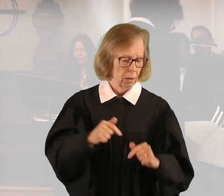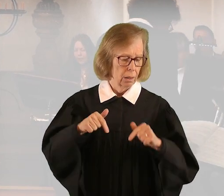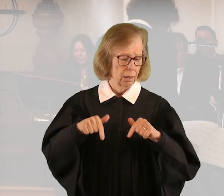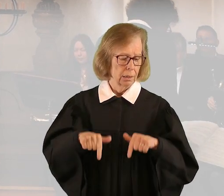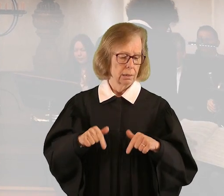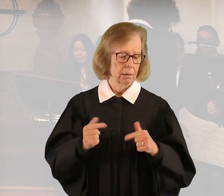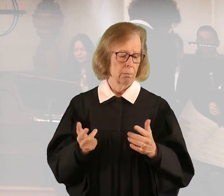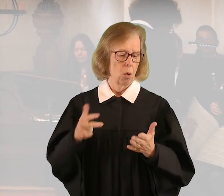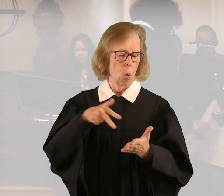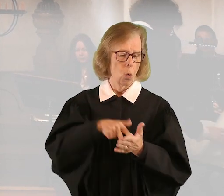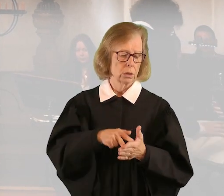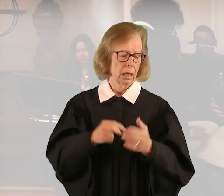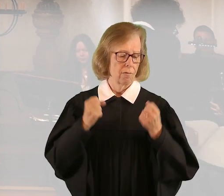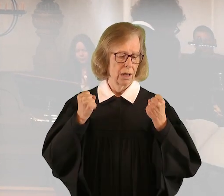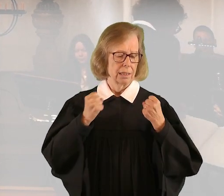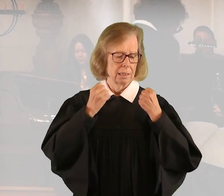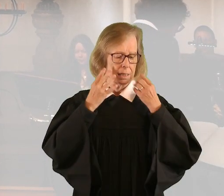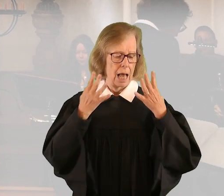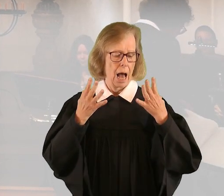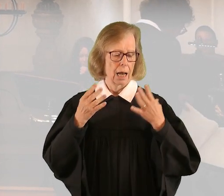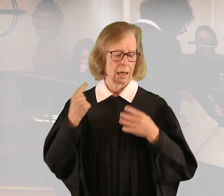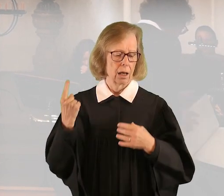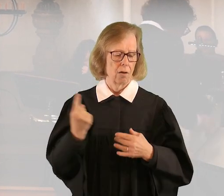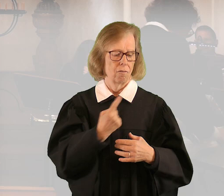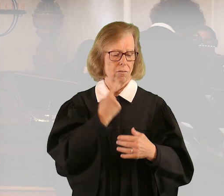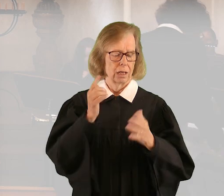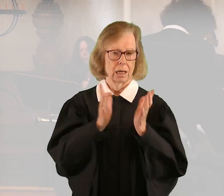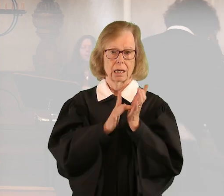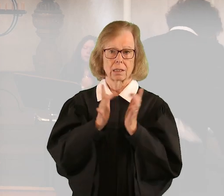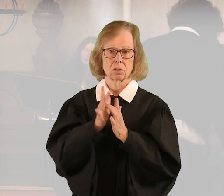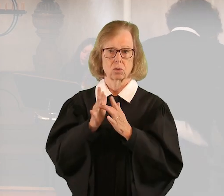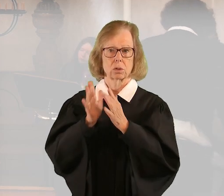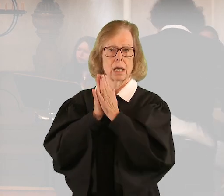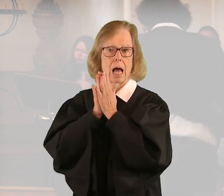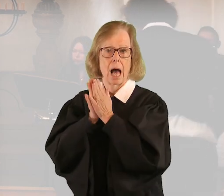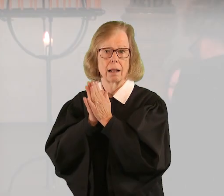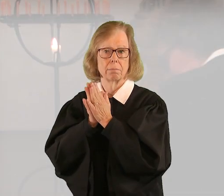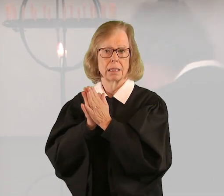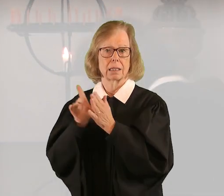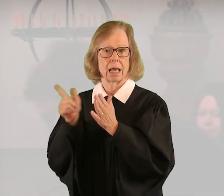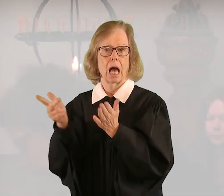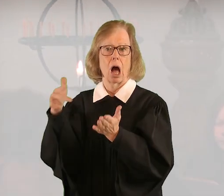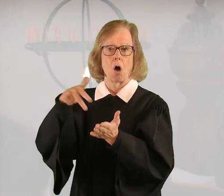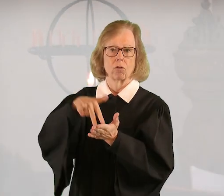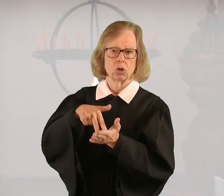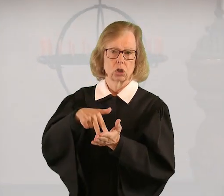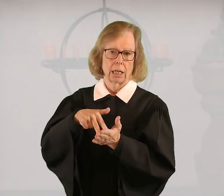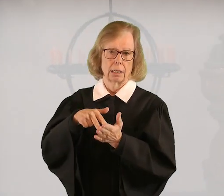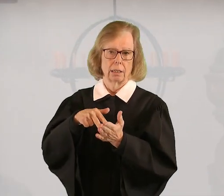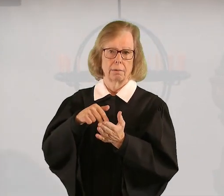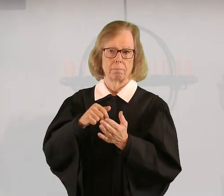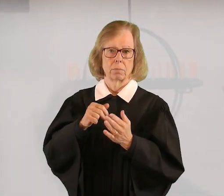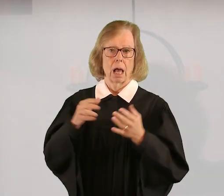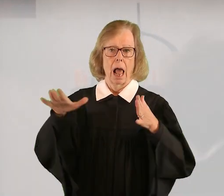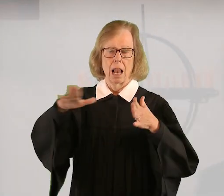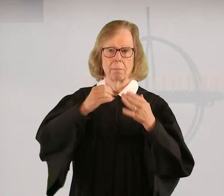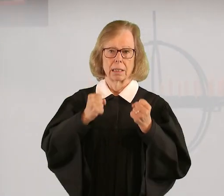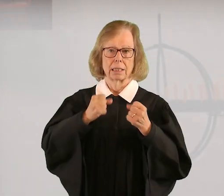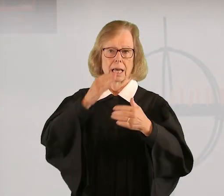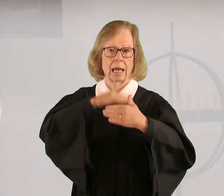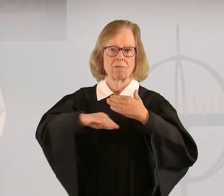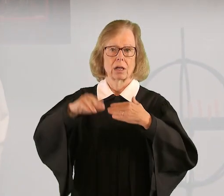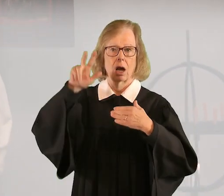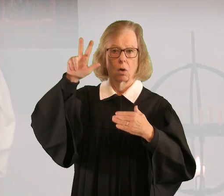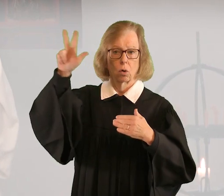diesem österlichen Festtag lasst uns Christus anbeten, der auferstanden ist. Allmächtiger, ewiger